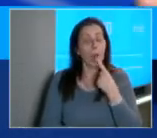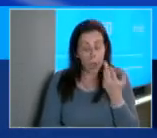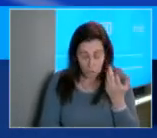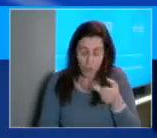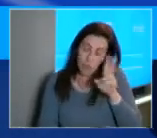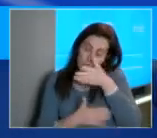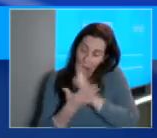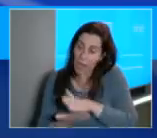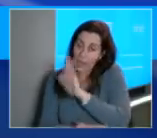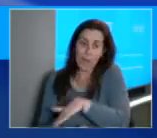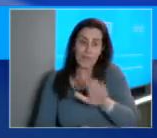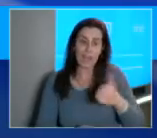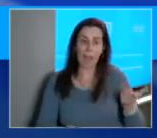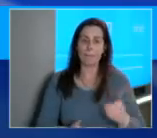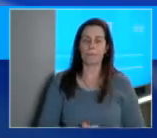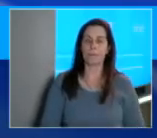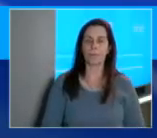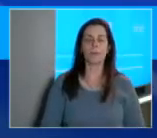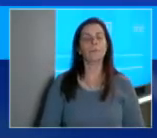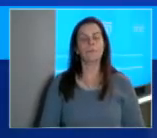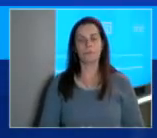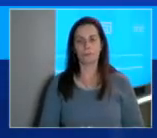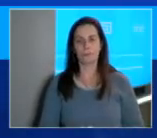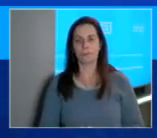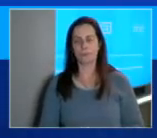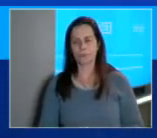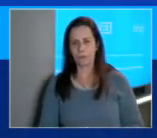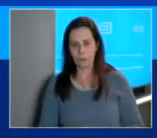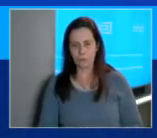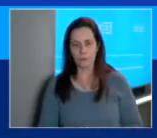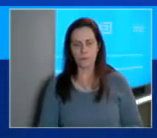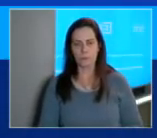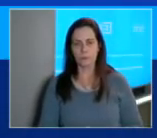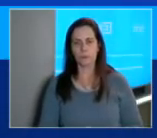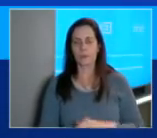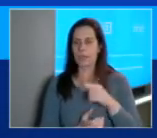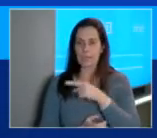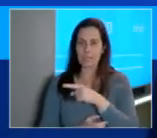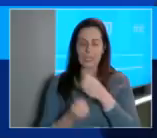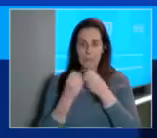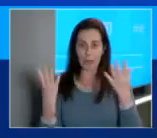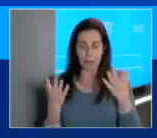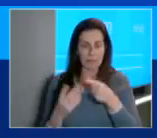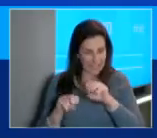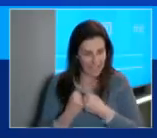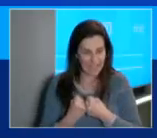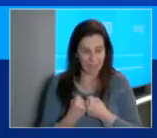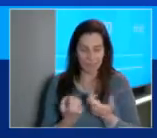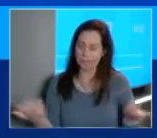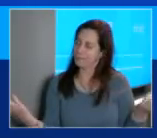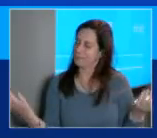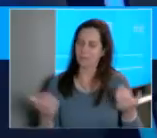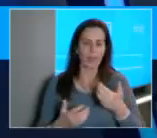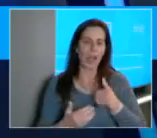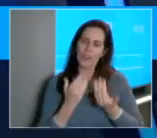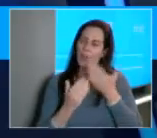שהיו כאלה דברים. אנשים אומרים, הרידוד הזה עובד. עוזי ברוך, ותכף תגיב גם אתה, גלעד. זה מדהים. נזק? אני לא יודע, הסיבובים האלה, טוב,